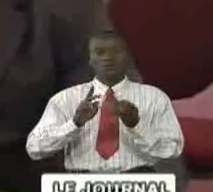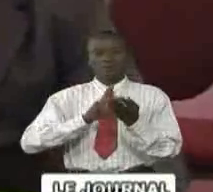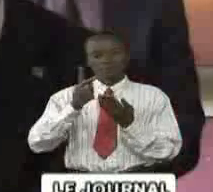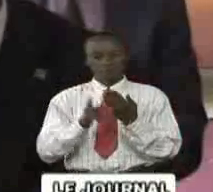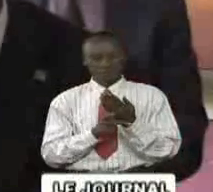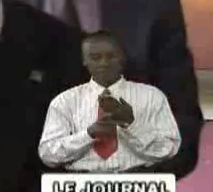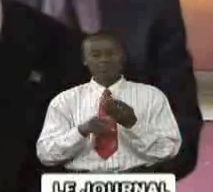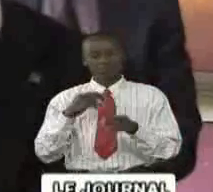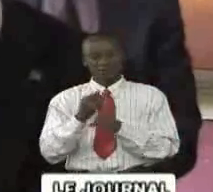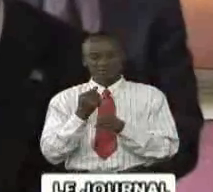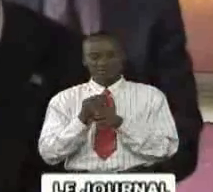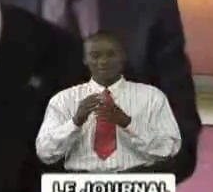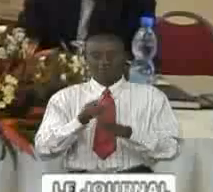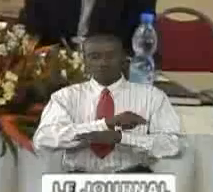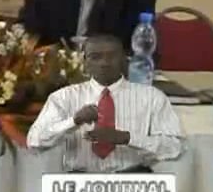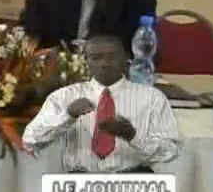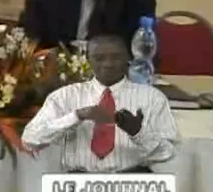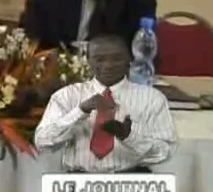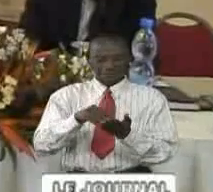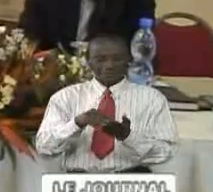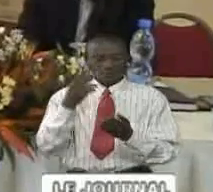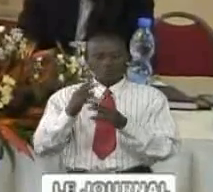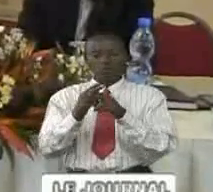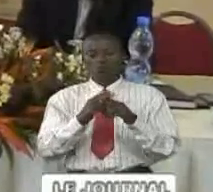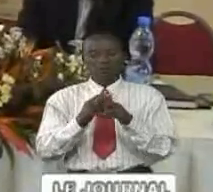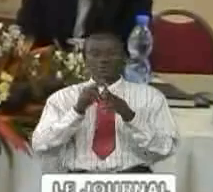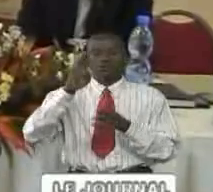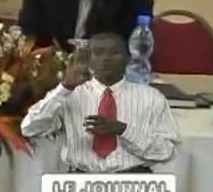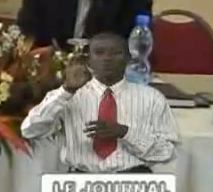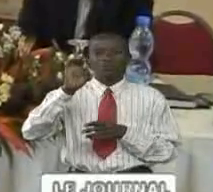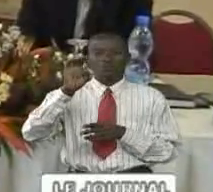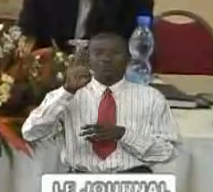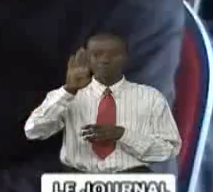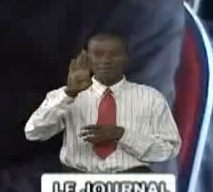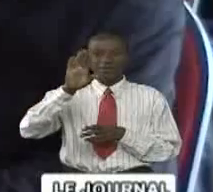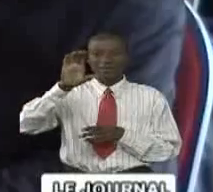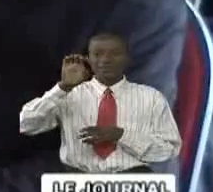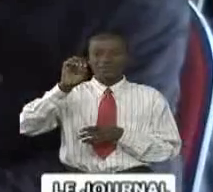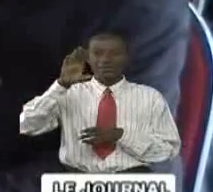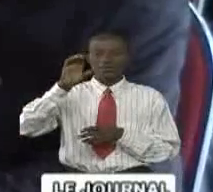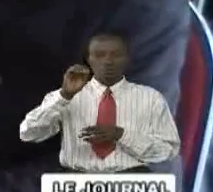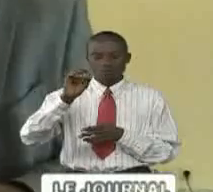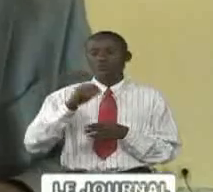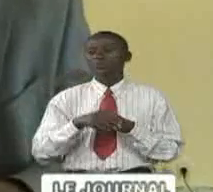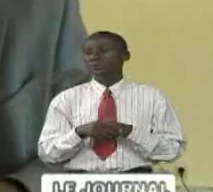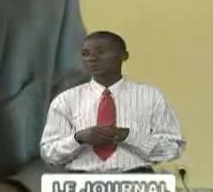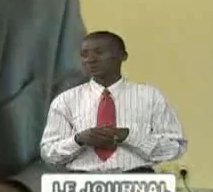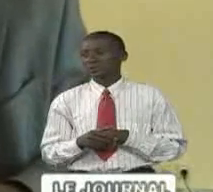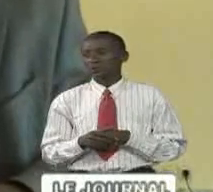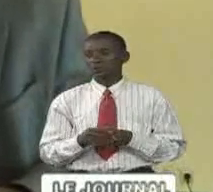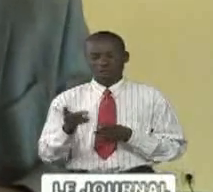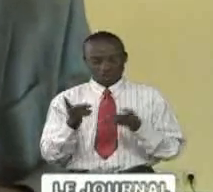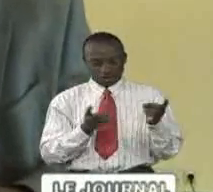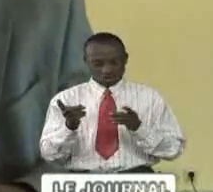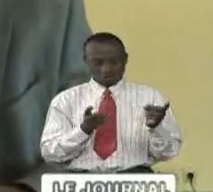coordination BCECO. Sous la modération de Félicien Moulenda, coordonnateur du comité technique des réformes, le directeur des opérations de la Banque mondiale,